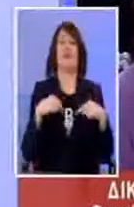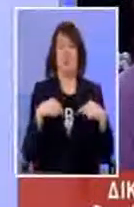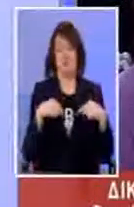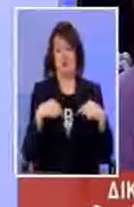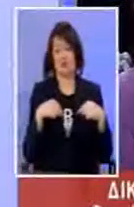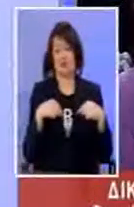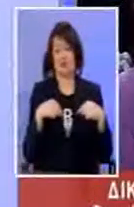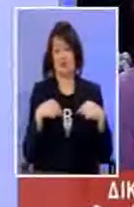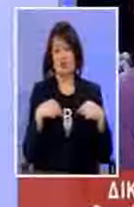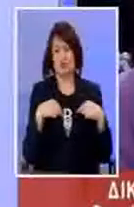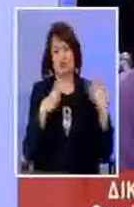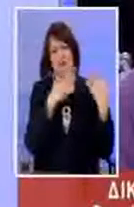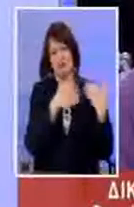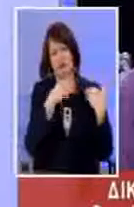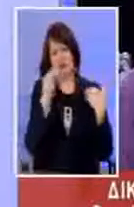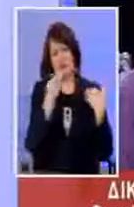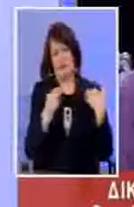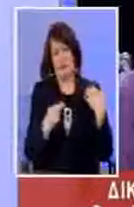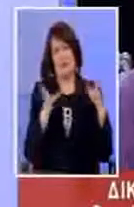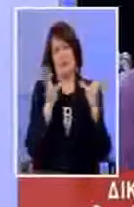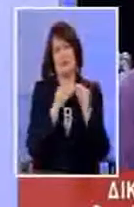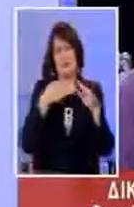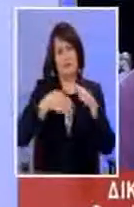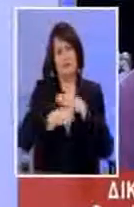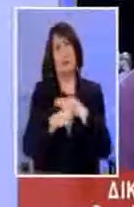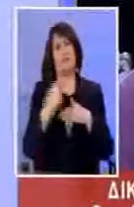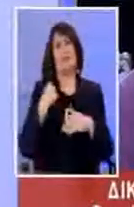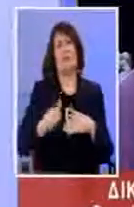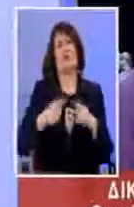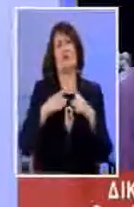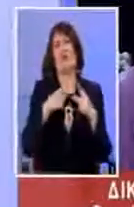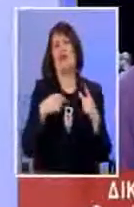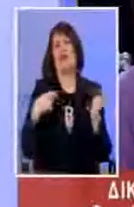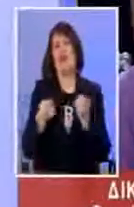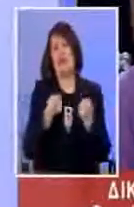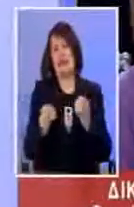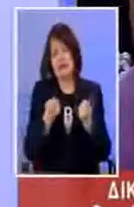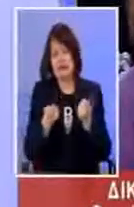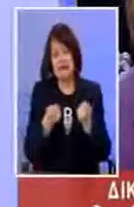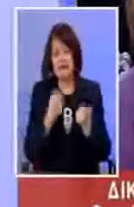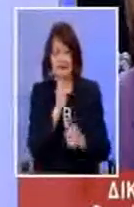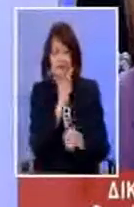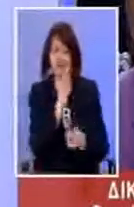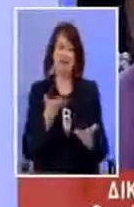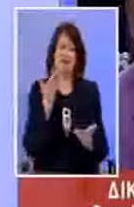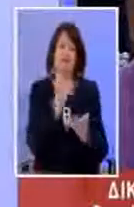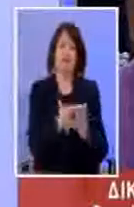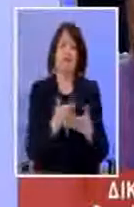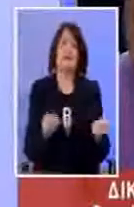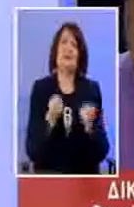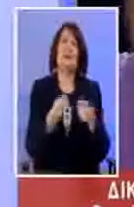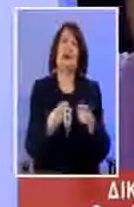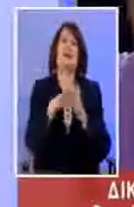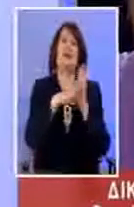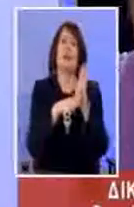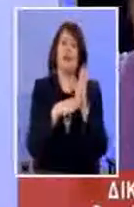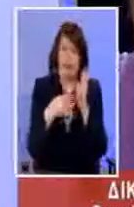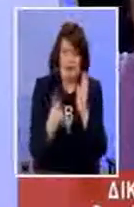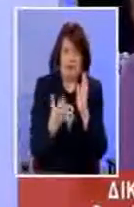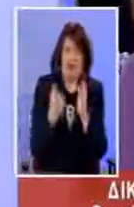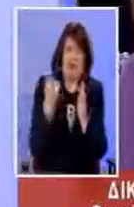που χειριζόταν αυτά τα θέματα της προσβασιμότητας στη δημόσια διοίκηση, ώστε να το κάνει χρησιμοποιώντας ένα πρόγραμμα που ήδη